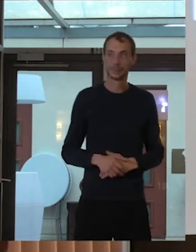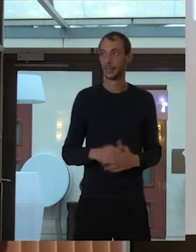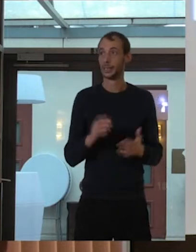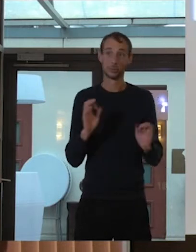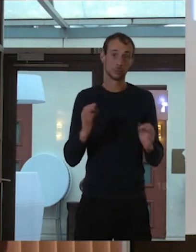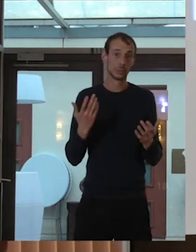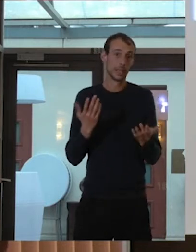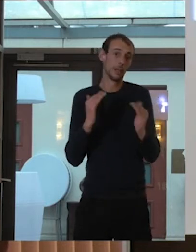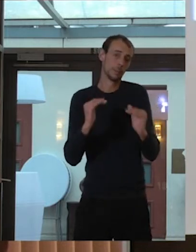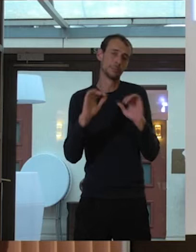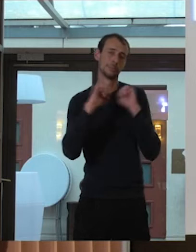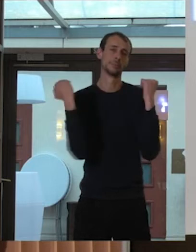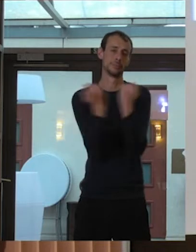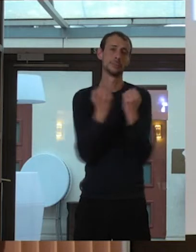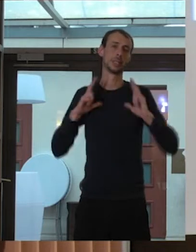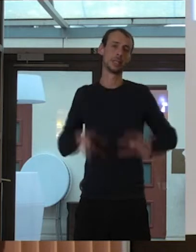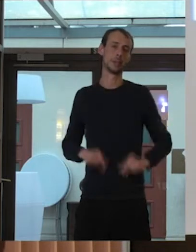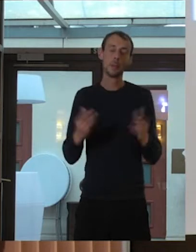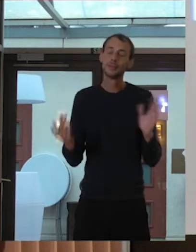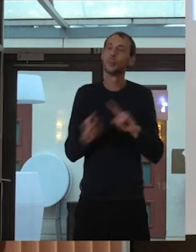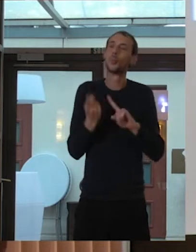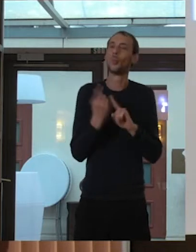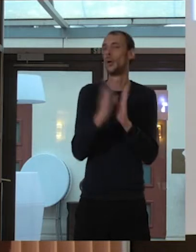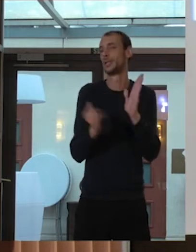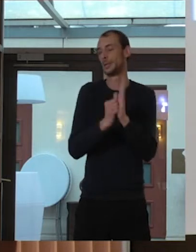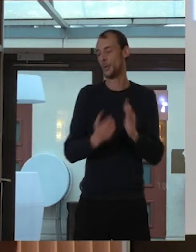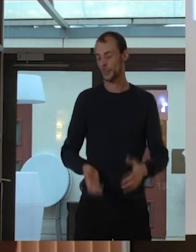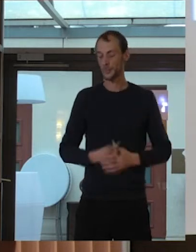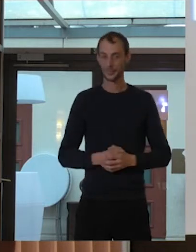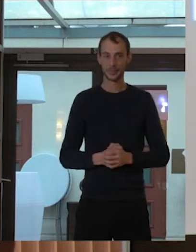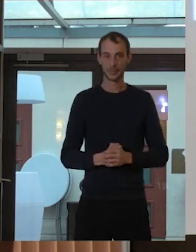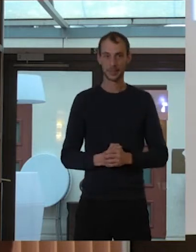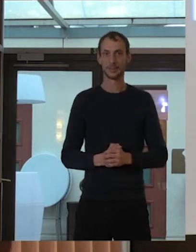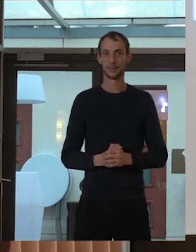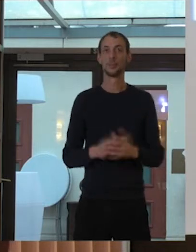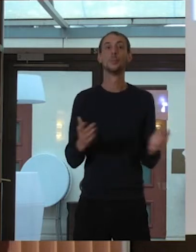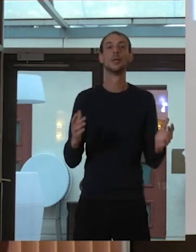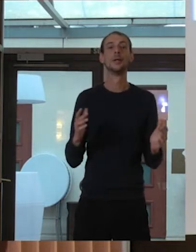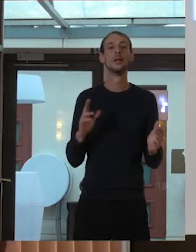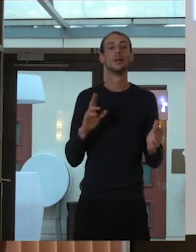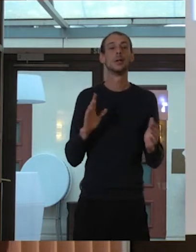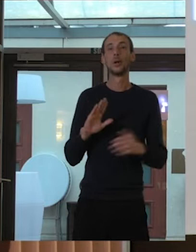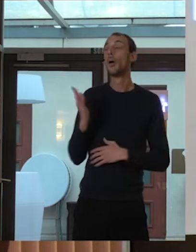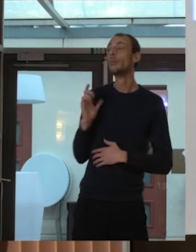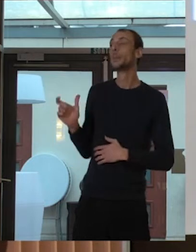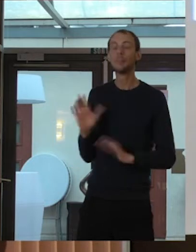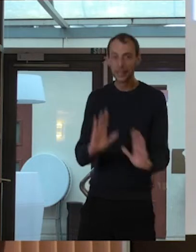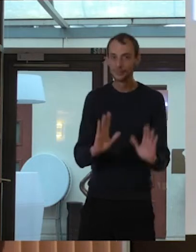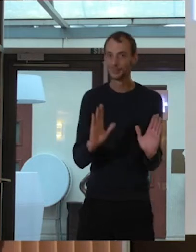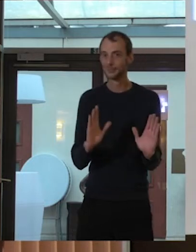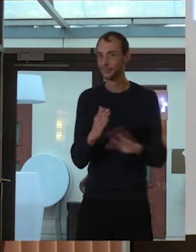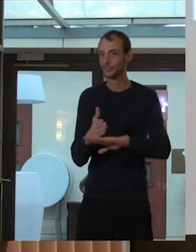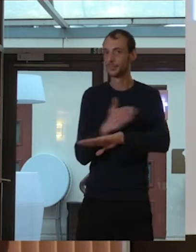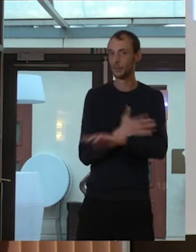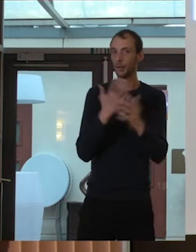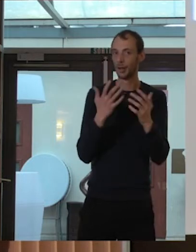Chaban-Delmas. Avant de passer la parole, je voudrais quand même vous mentionner des actions de